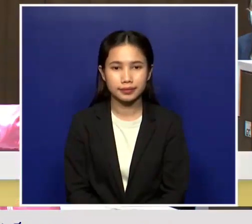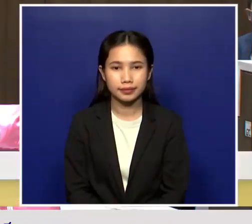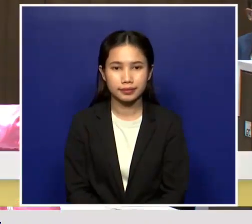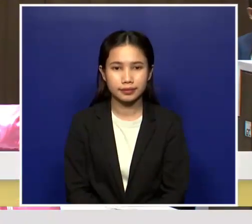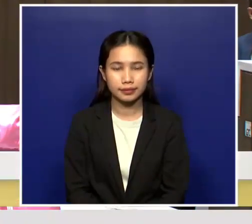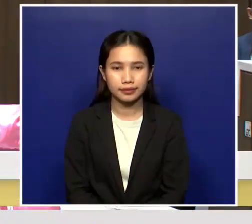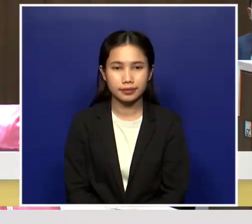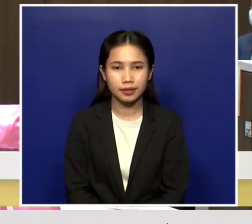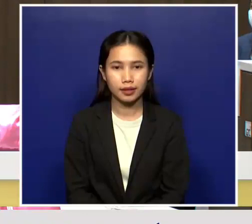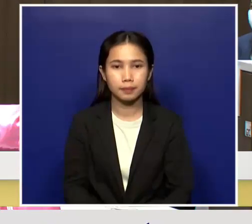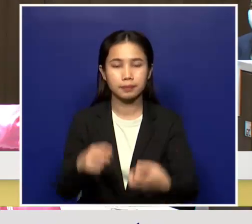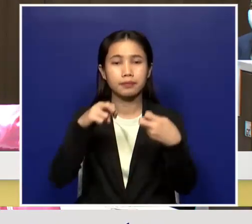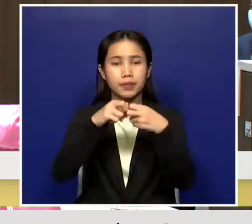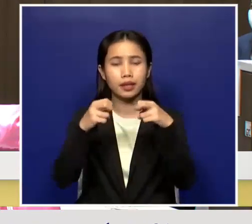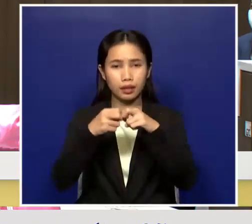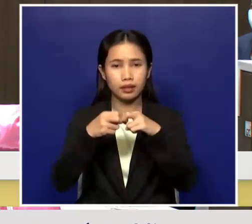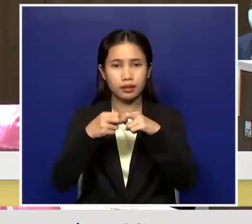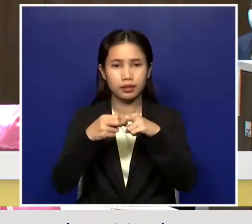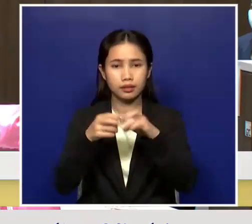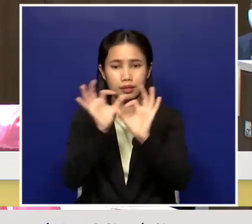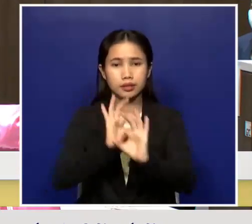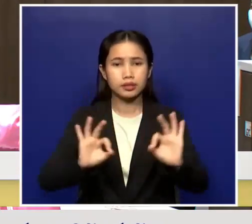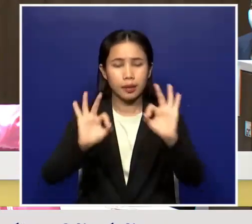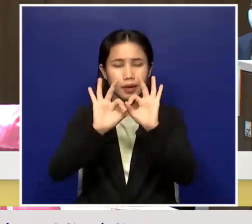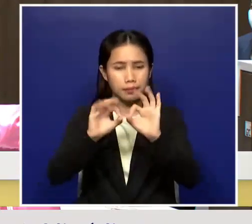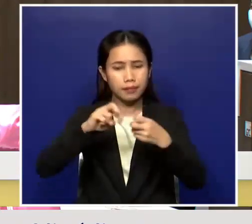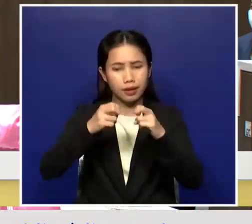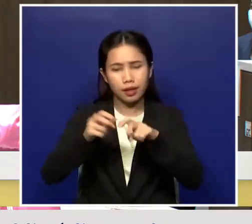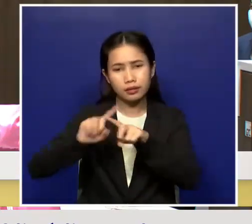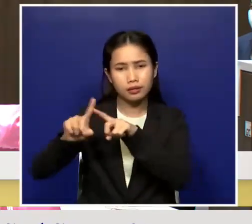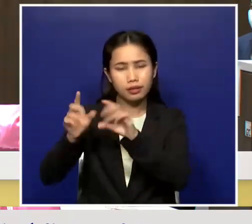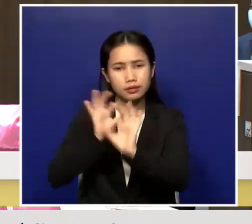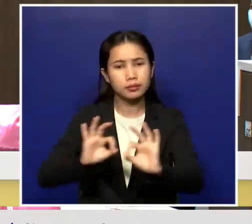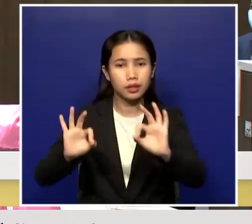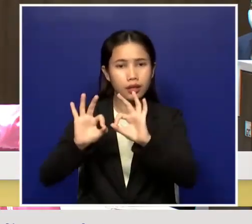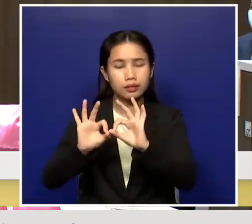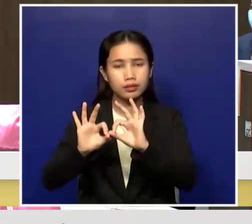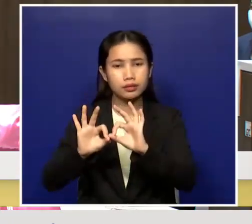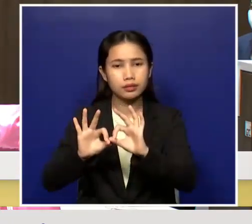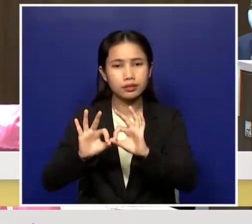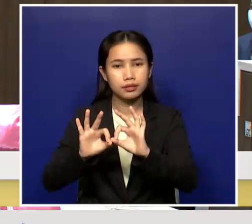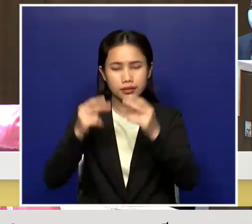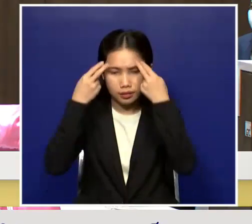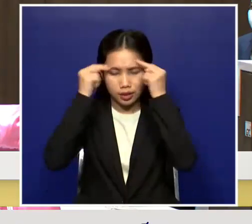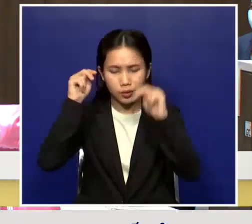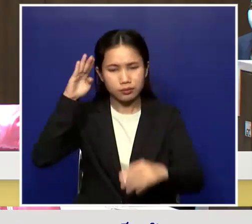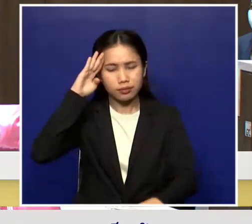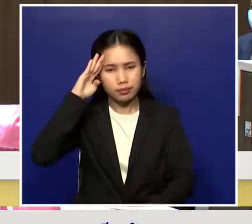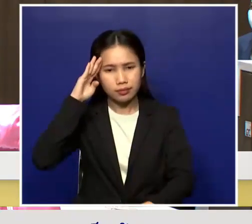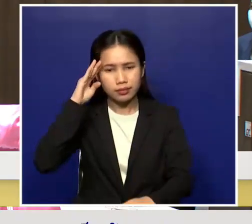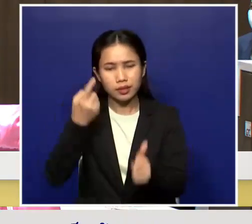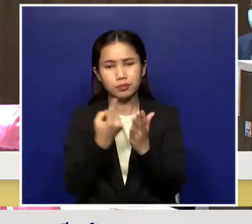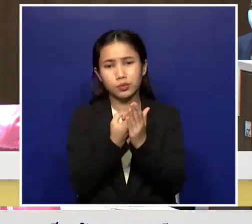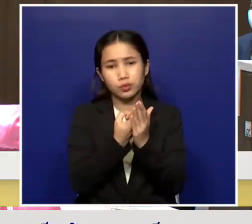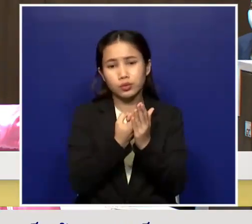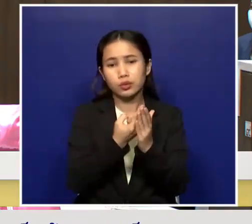เวลาเกิดปัญหาสำคัญสำคัญเรื่องใหญ่ๆโตๆท่านก็ส่งลูกสมุนออกมาเจรจาแทนที่จะม